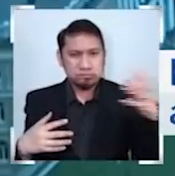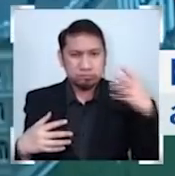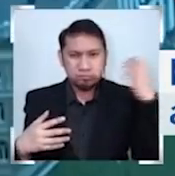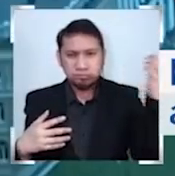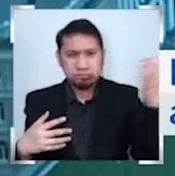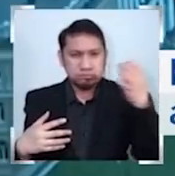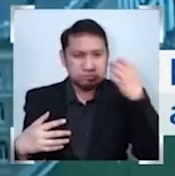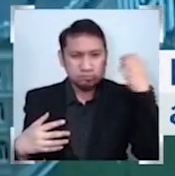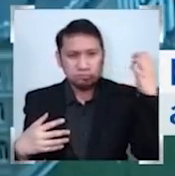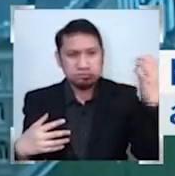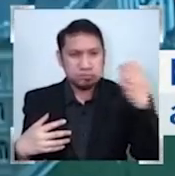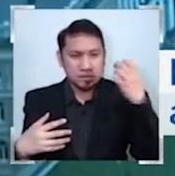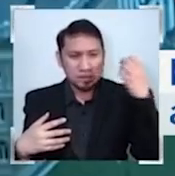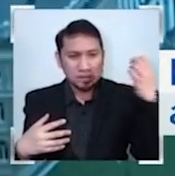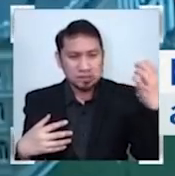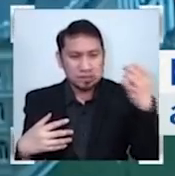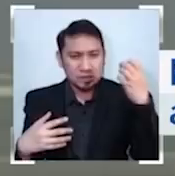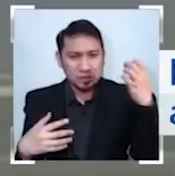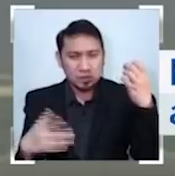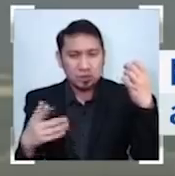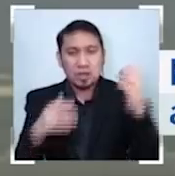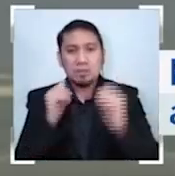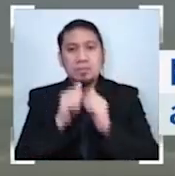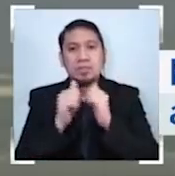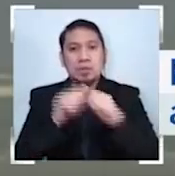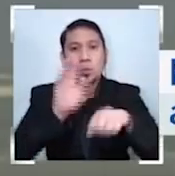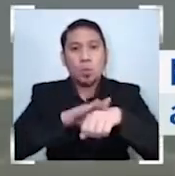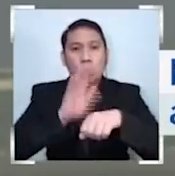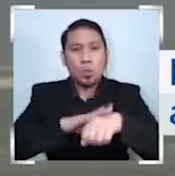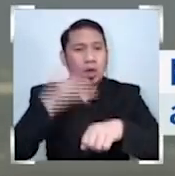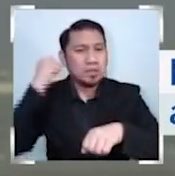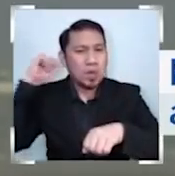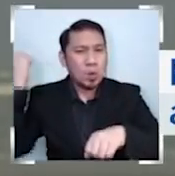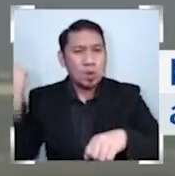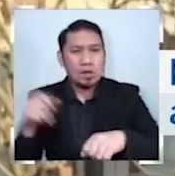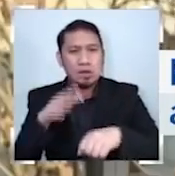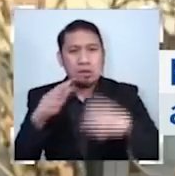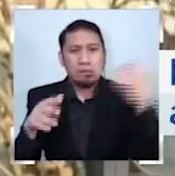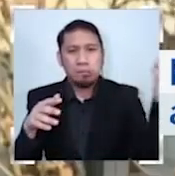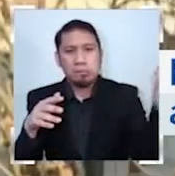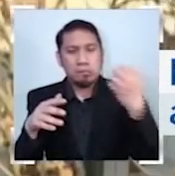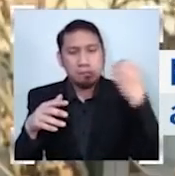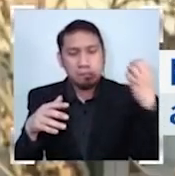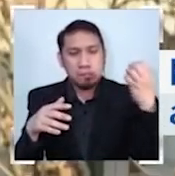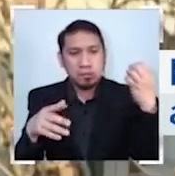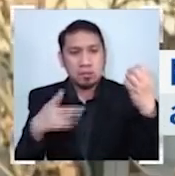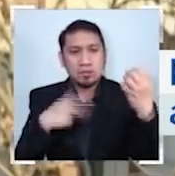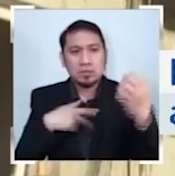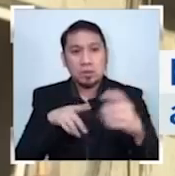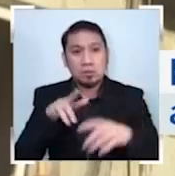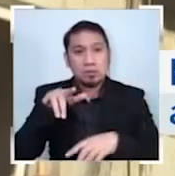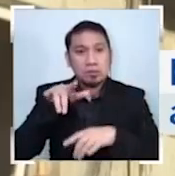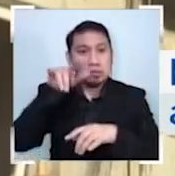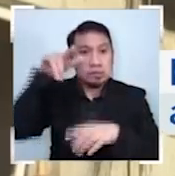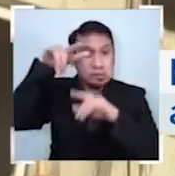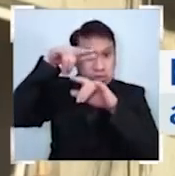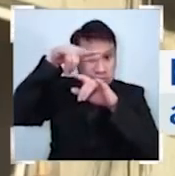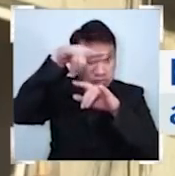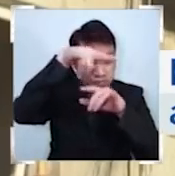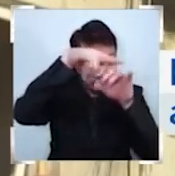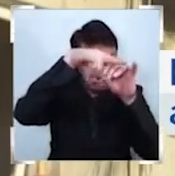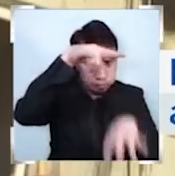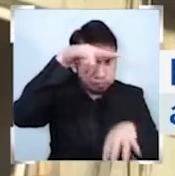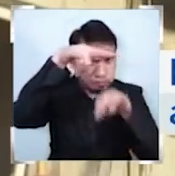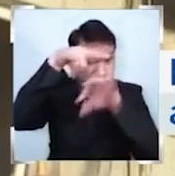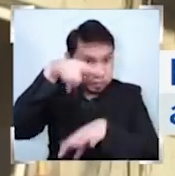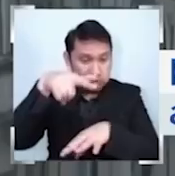Dinig kahit saan ang mga sirenang babala ng air raid. Pinuntirya ang isang military airport. Damay sa airstrike pati ang ilang residential building.